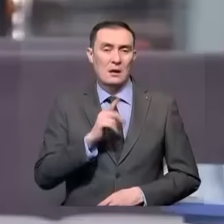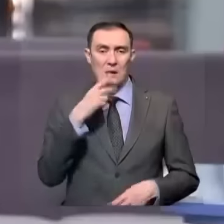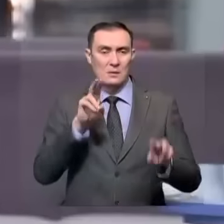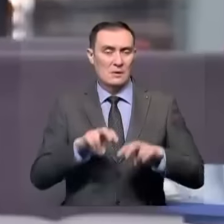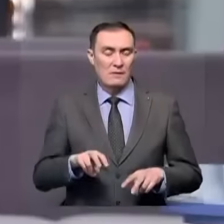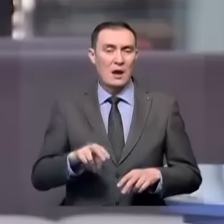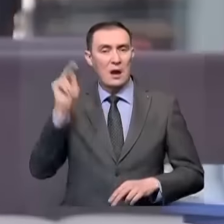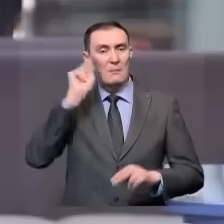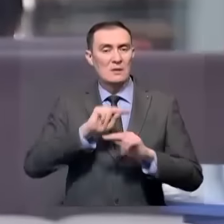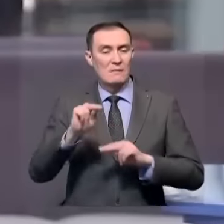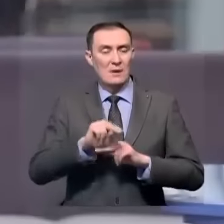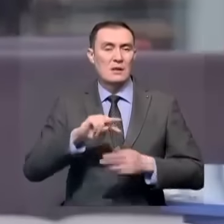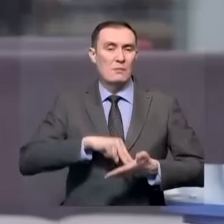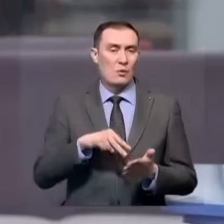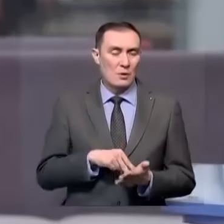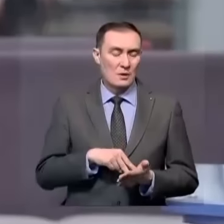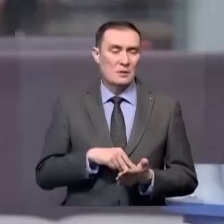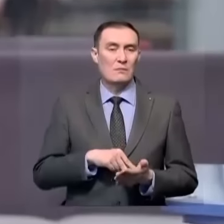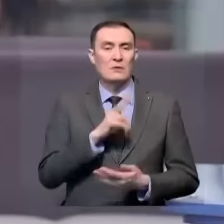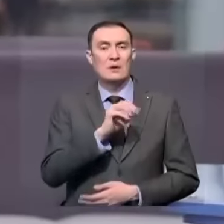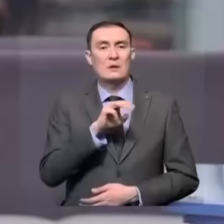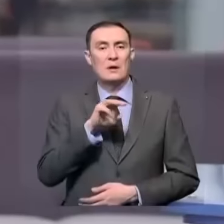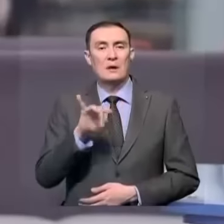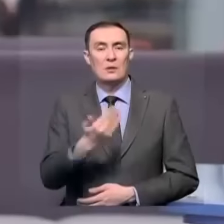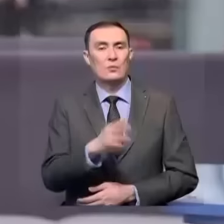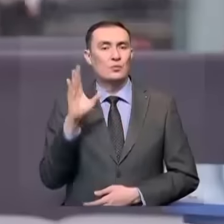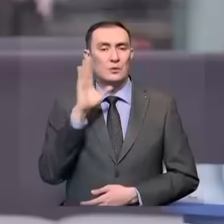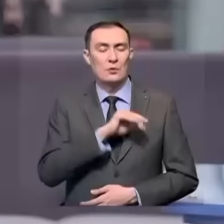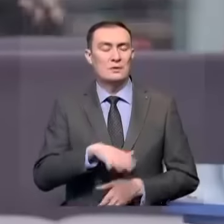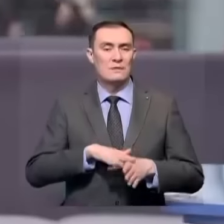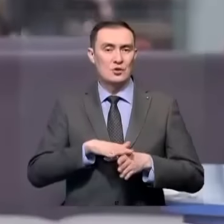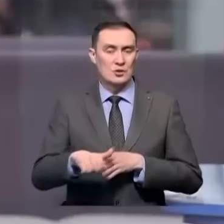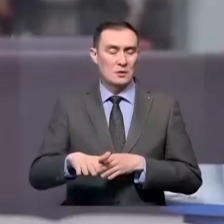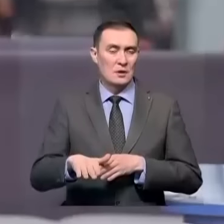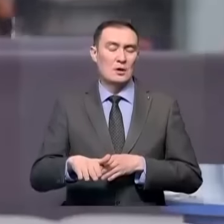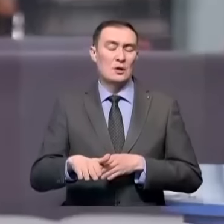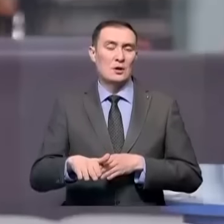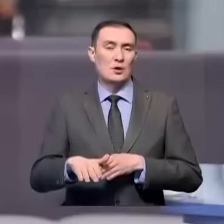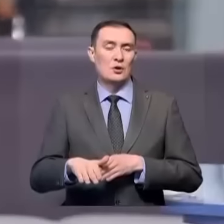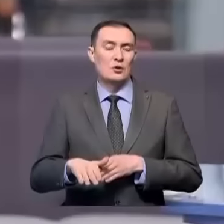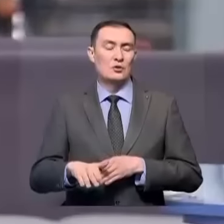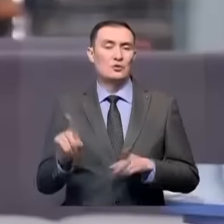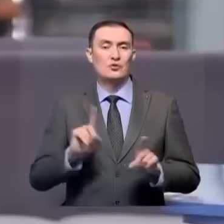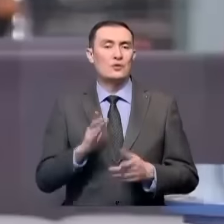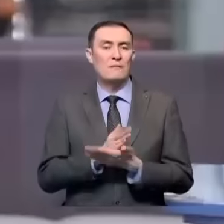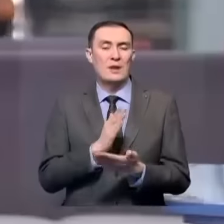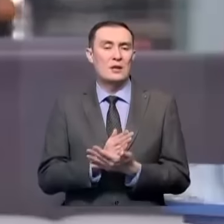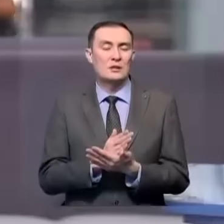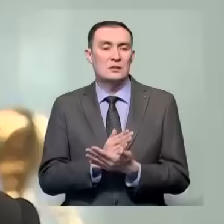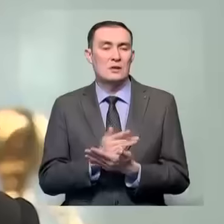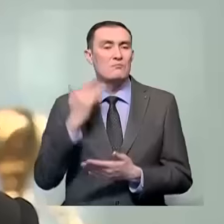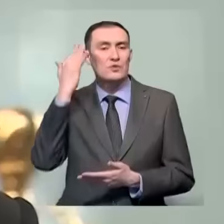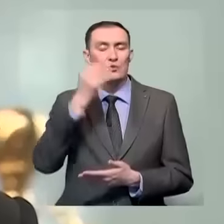рассмотрения. Образовательные проекты. Катару удалось совершить то, что, ну, является мечтой любого